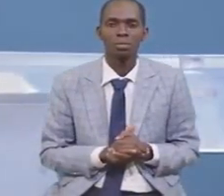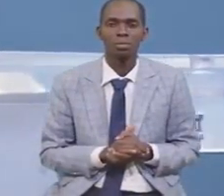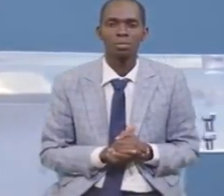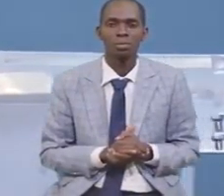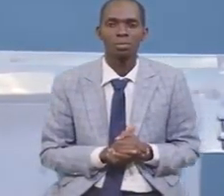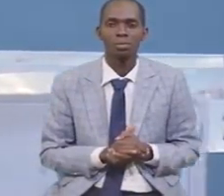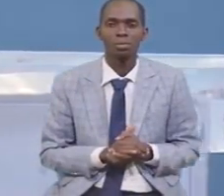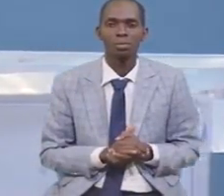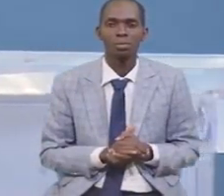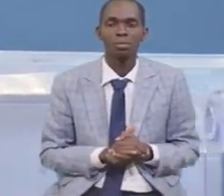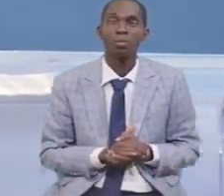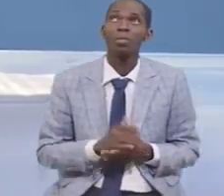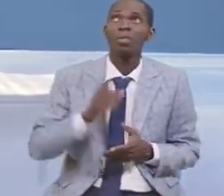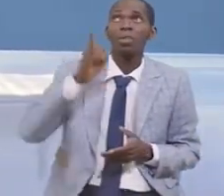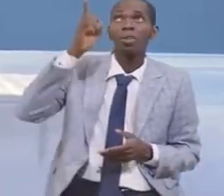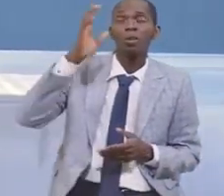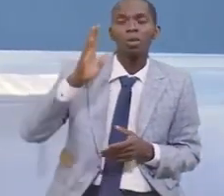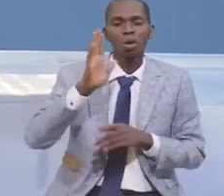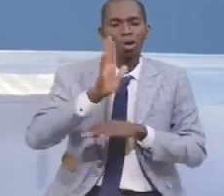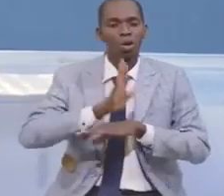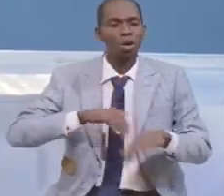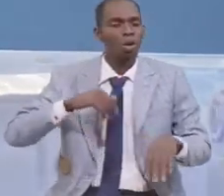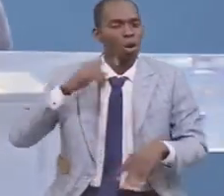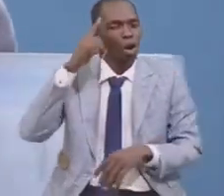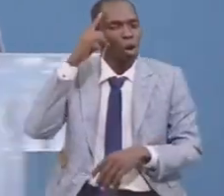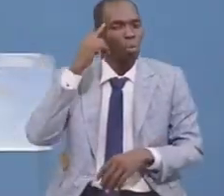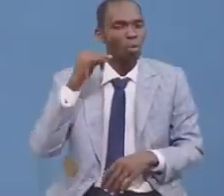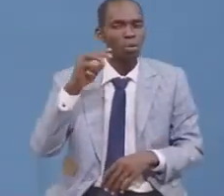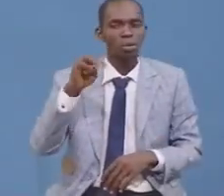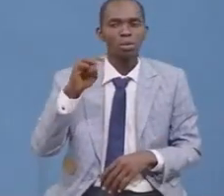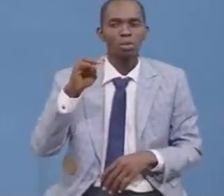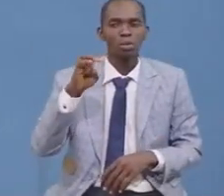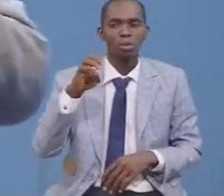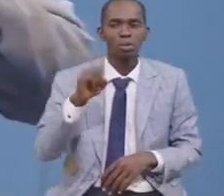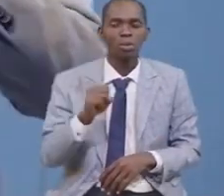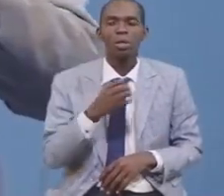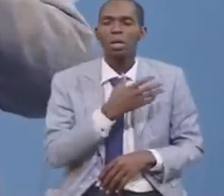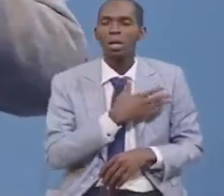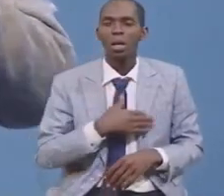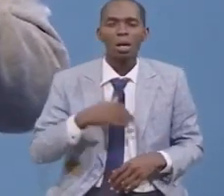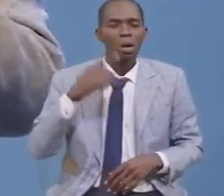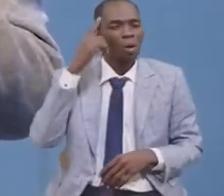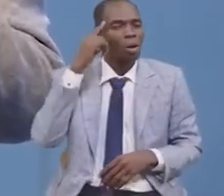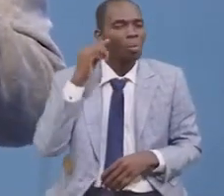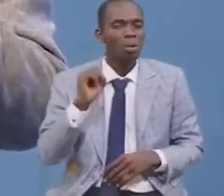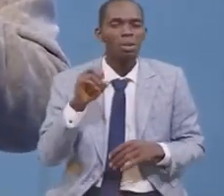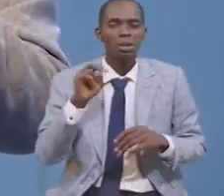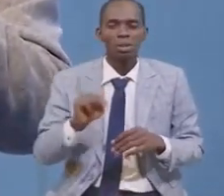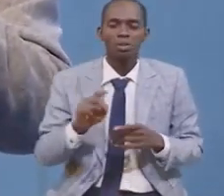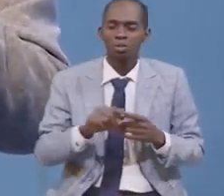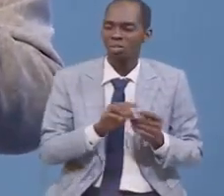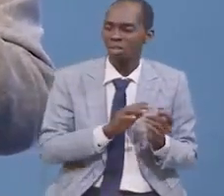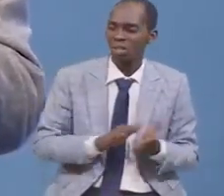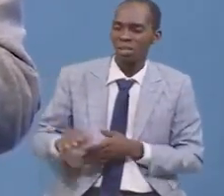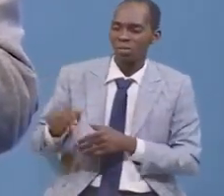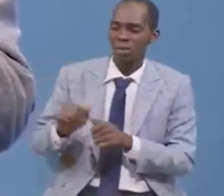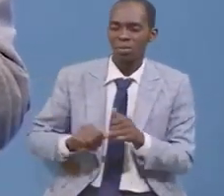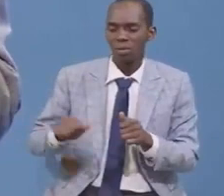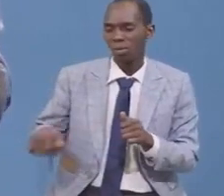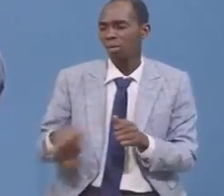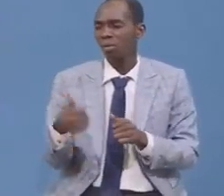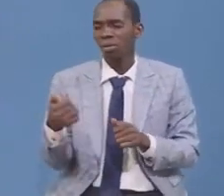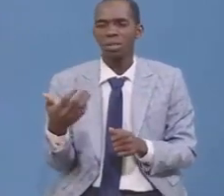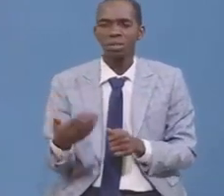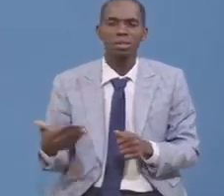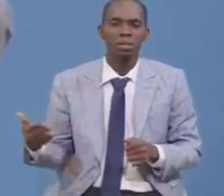ఇష్టపడలేదు. He called Moses. ఆయన మోషేను పిలిచాడు. And Moses had to leave every other thing. మోషే అప్పుడు మిగిలిన